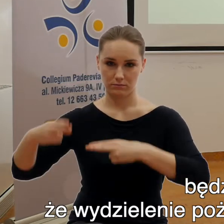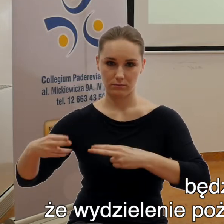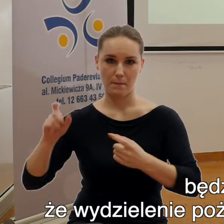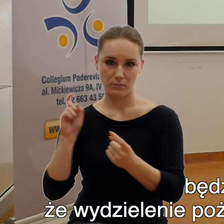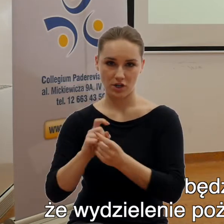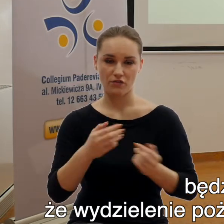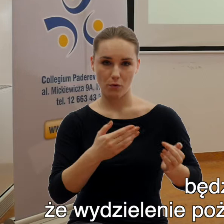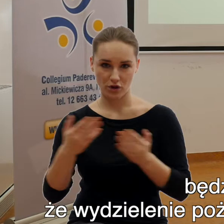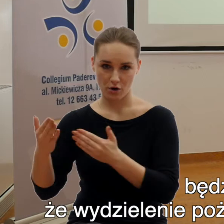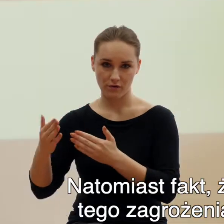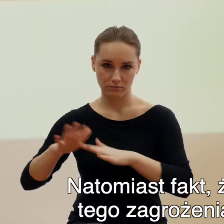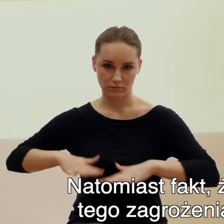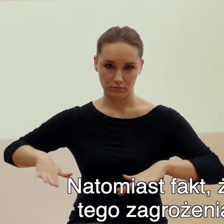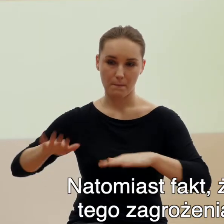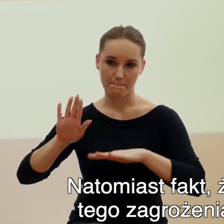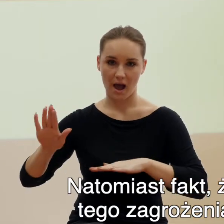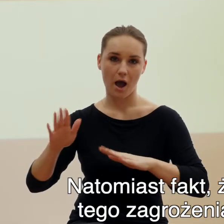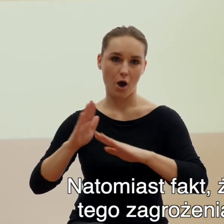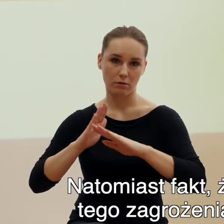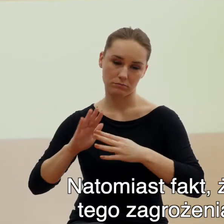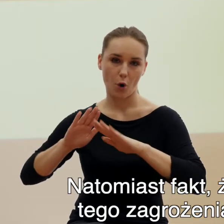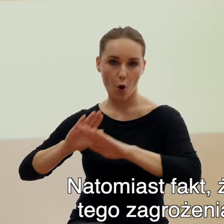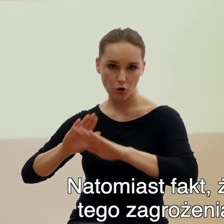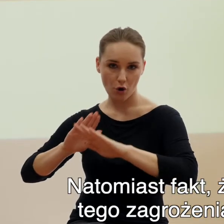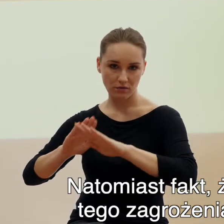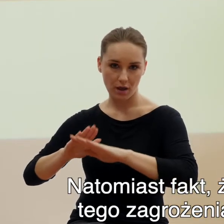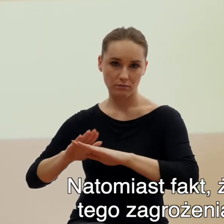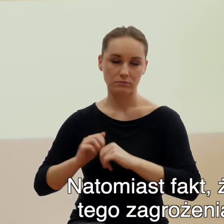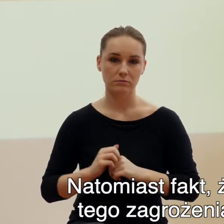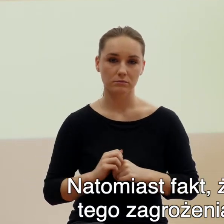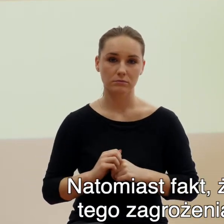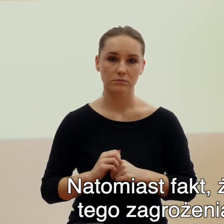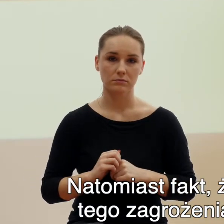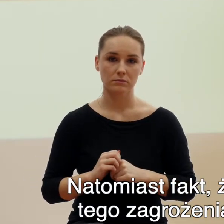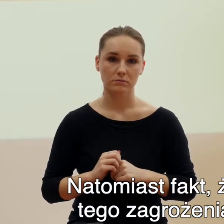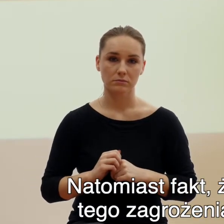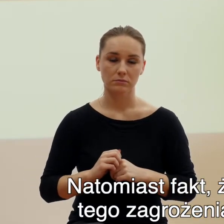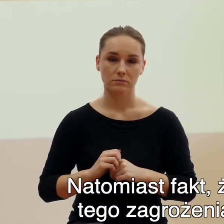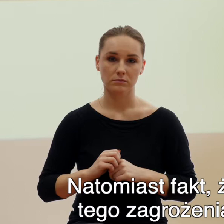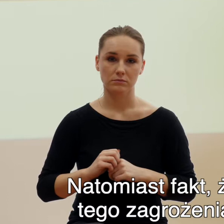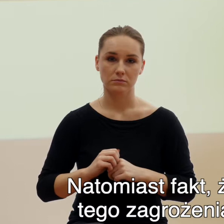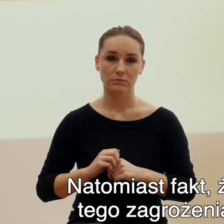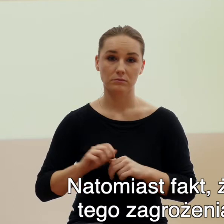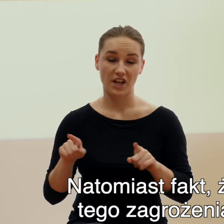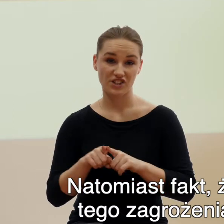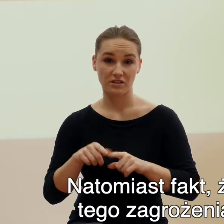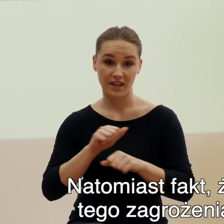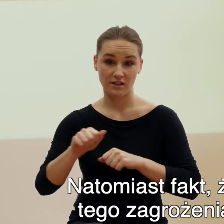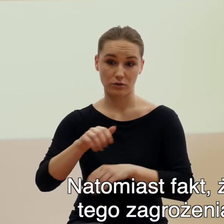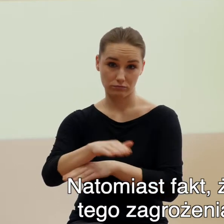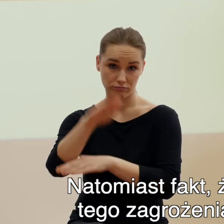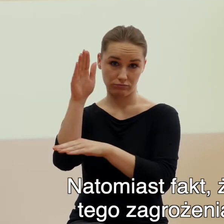ochronę przed zagrożeniem, natomiast fakt, że klatka jest zwietrzona, sprawi, że nie będzie tego